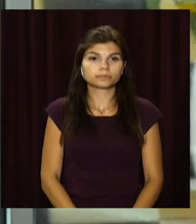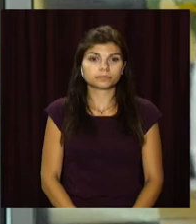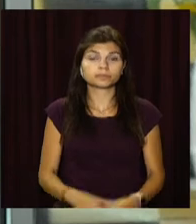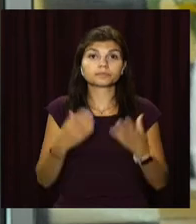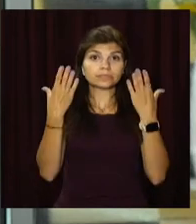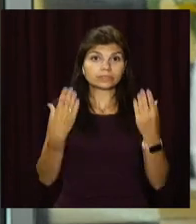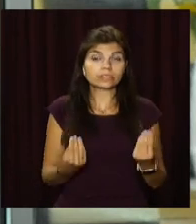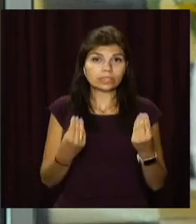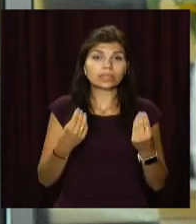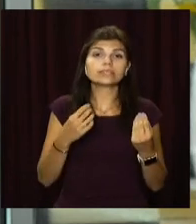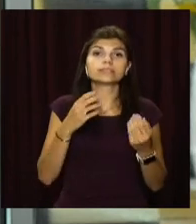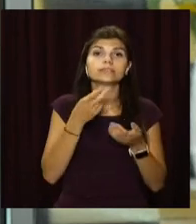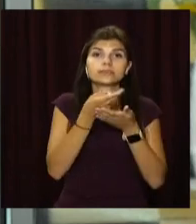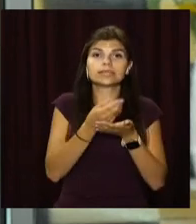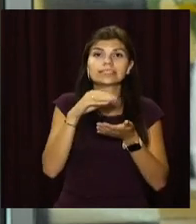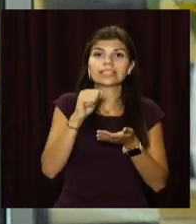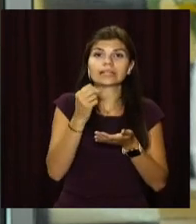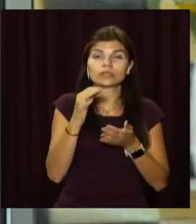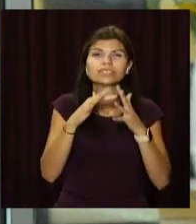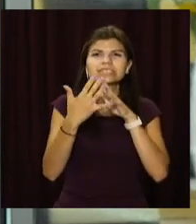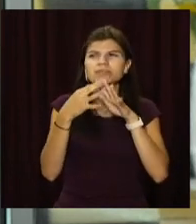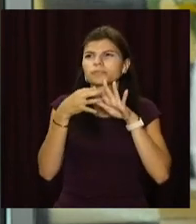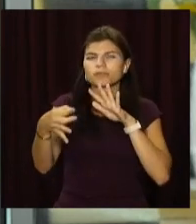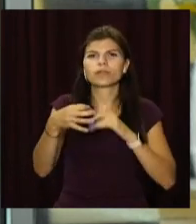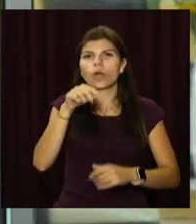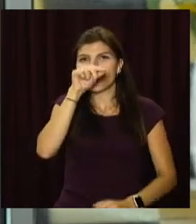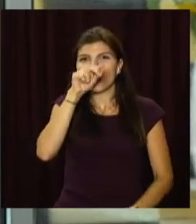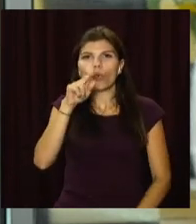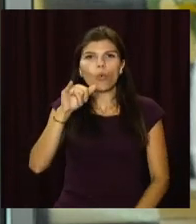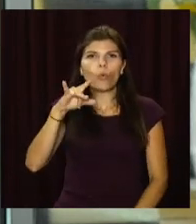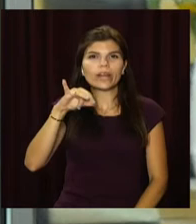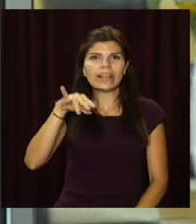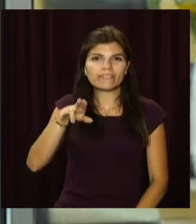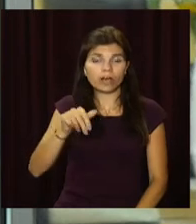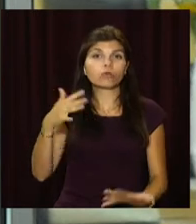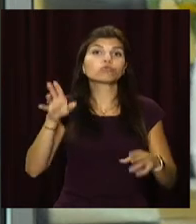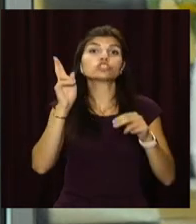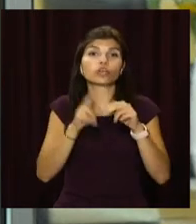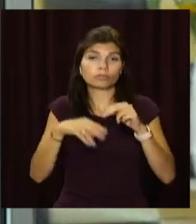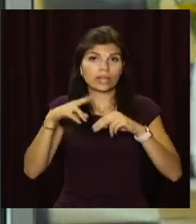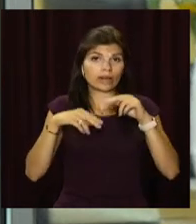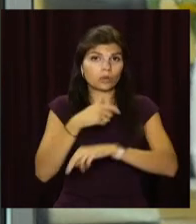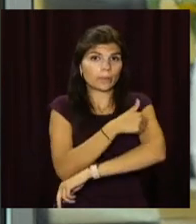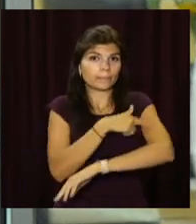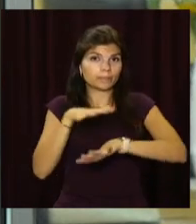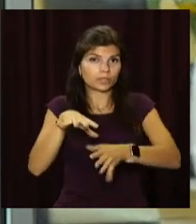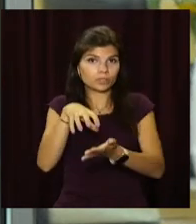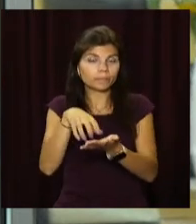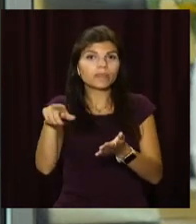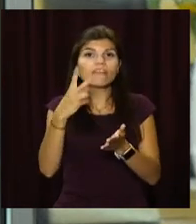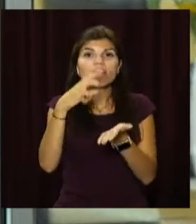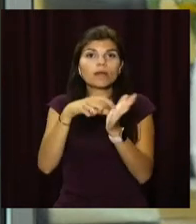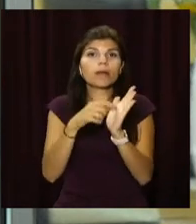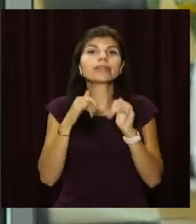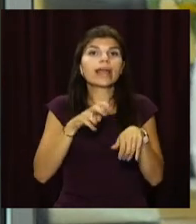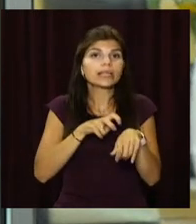Із денним стаціонаром та аптечним пунктом у селі Курилівка Дніпровського району завершили будівництво амбулаторії. Там будуть 2 кабінети для